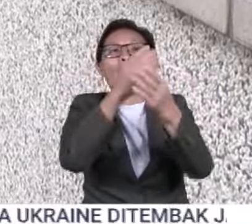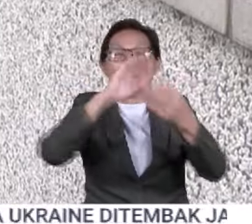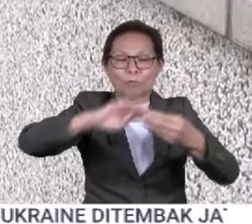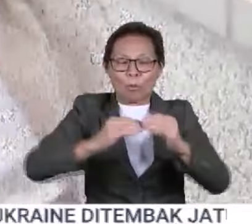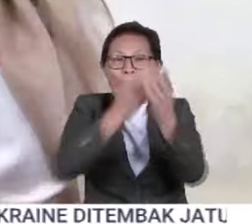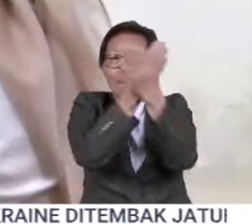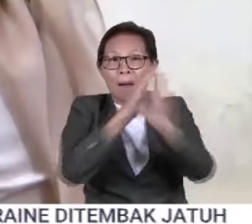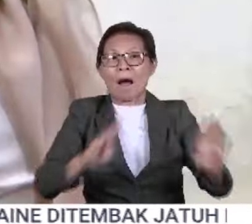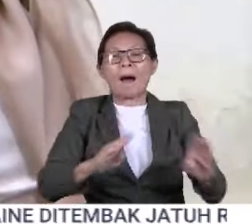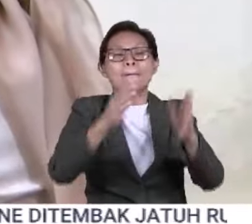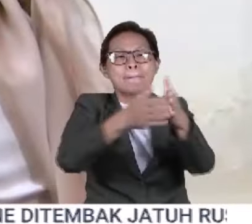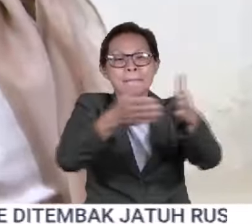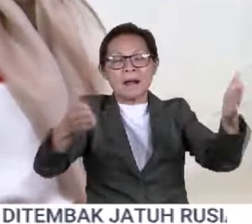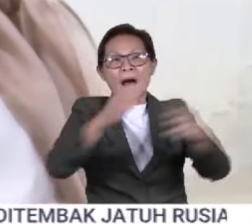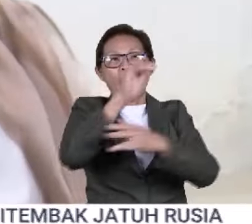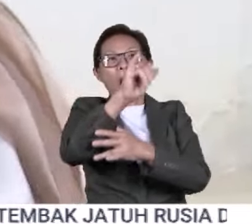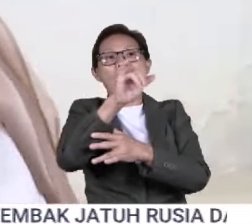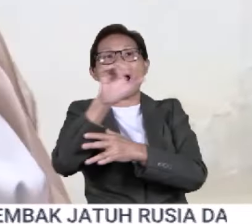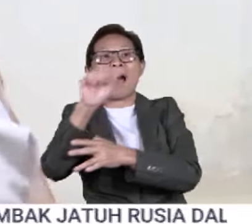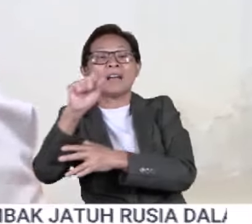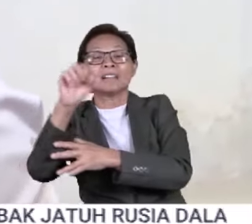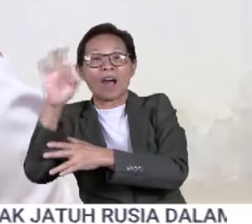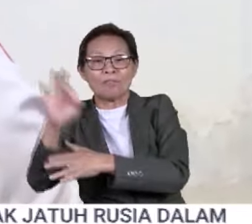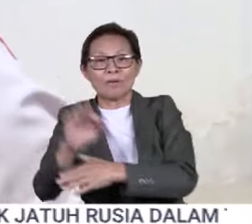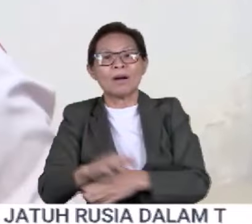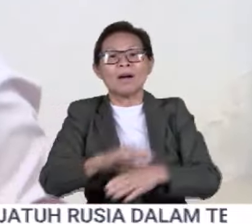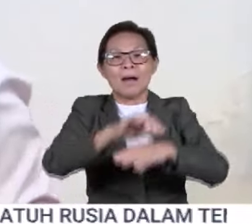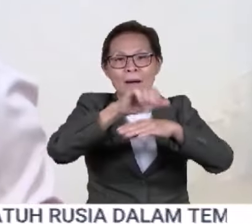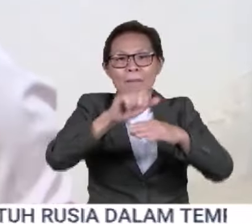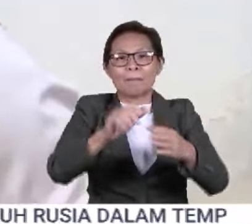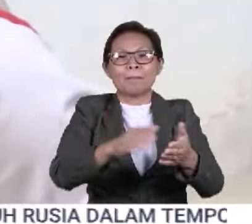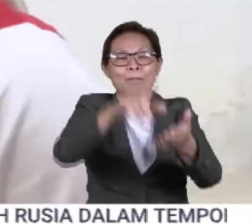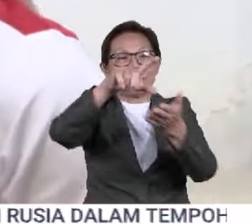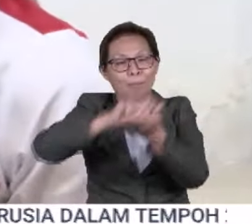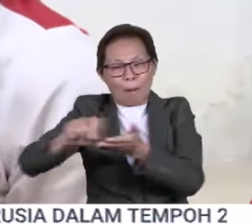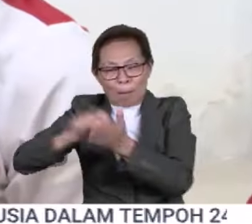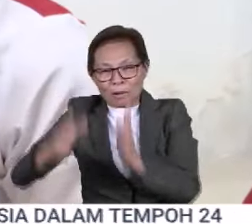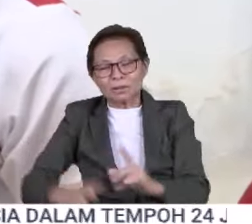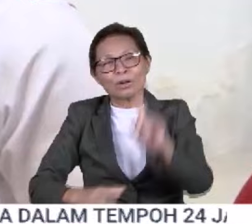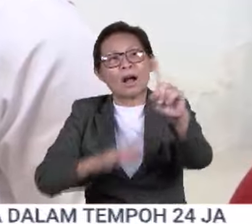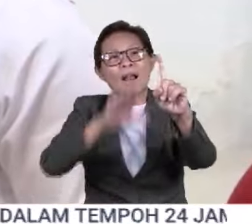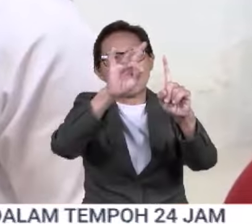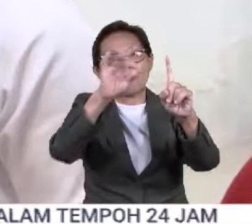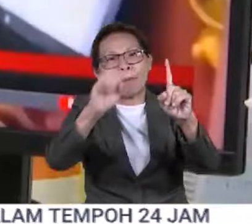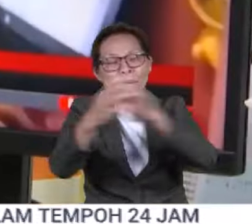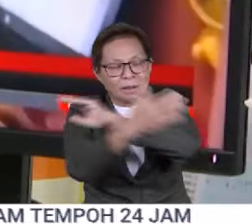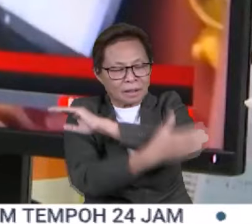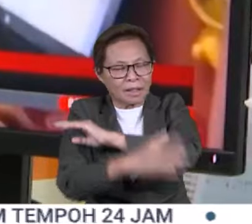media area menilai tahap kebebasan pengaman media di 180 negara dan wilayah seluruh dunia